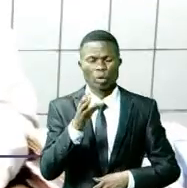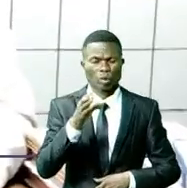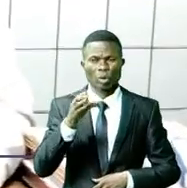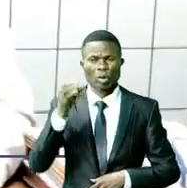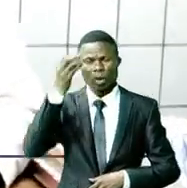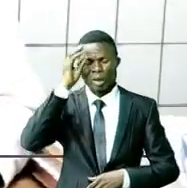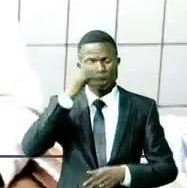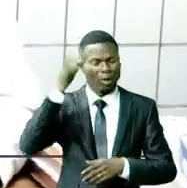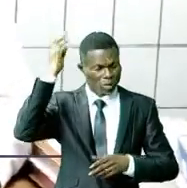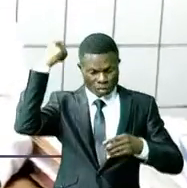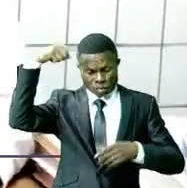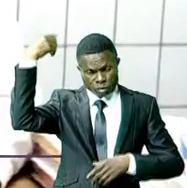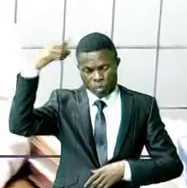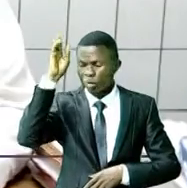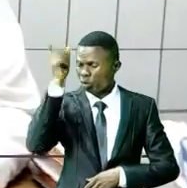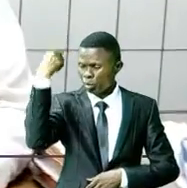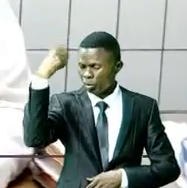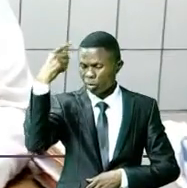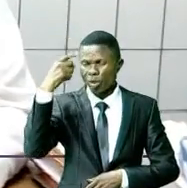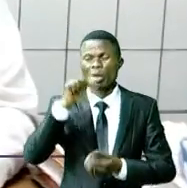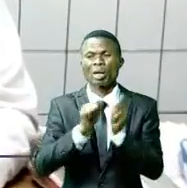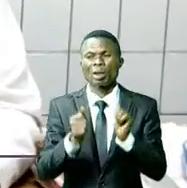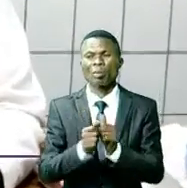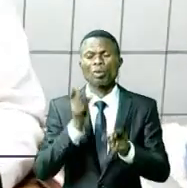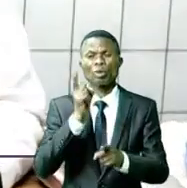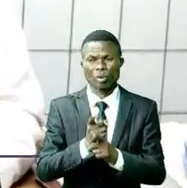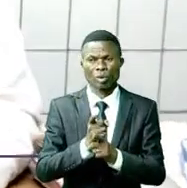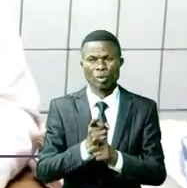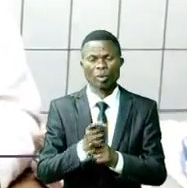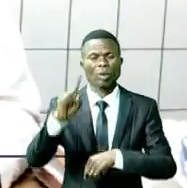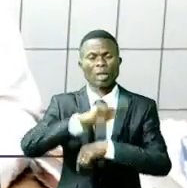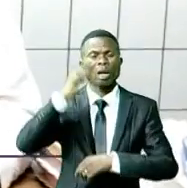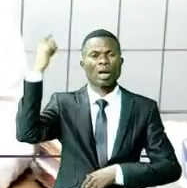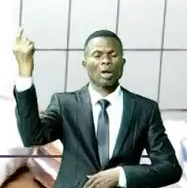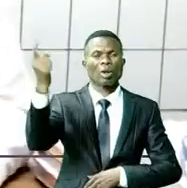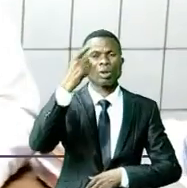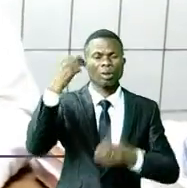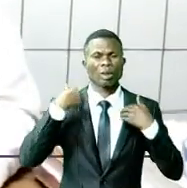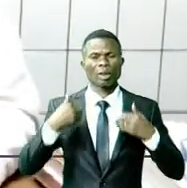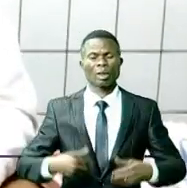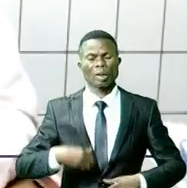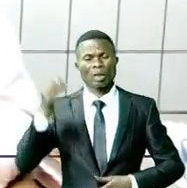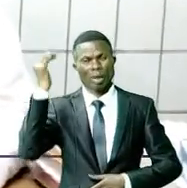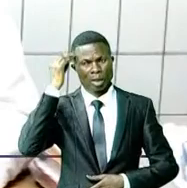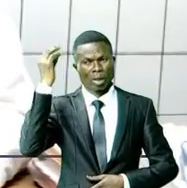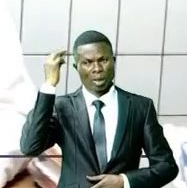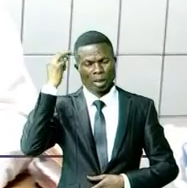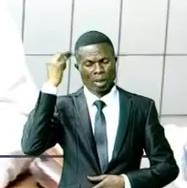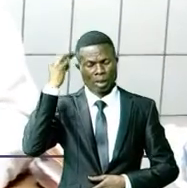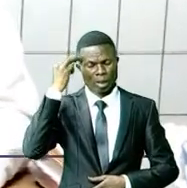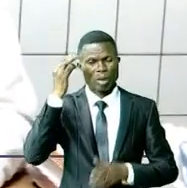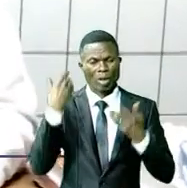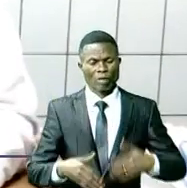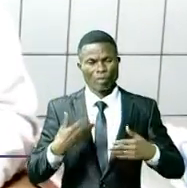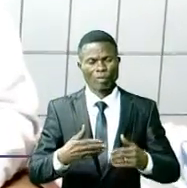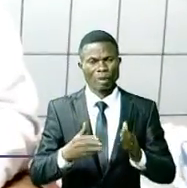mentaux sont une pathologie naturelle. En prélude de la Journée mondiale de la santé mentale, célébrée le 10 octobre